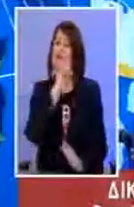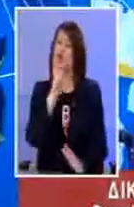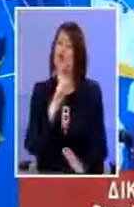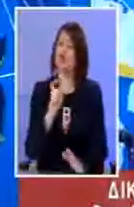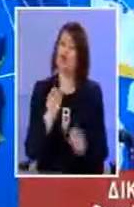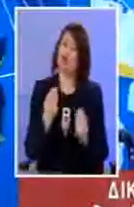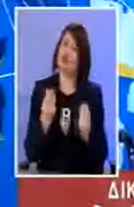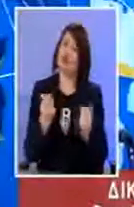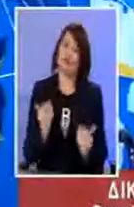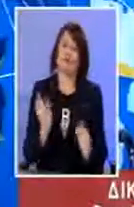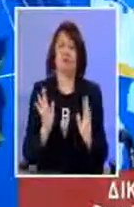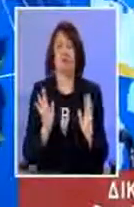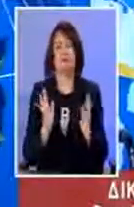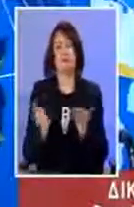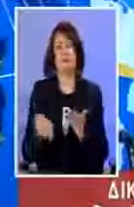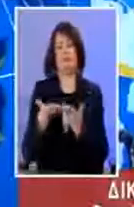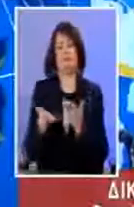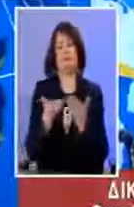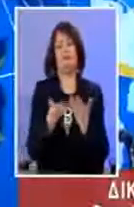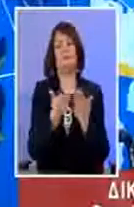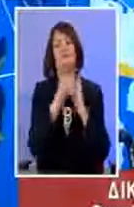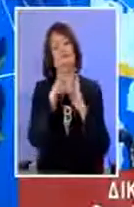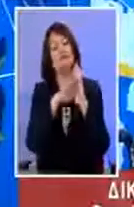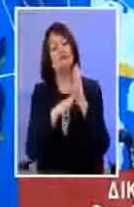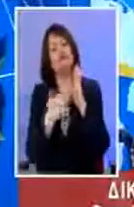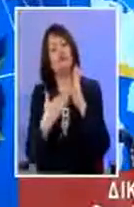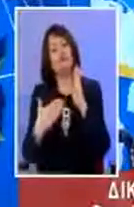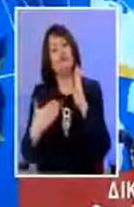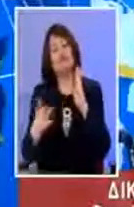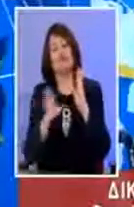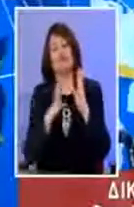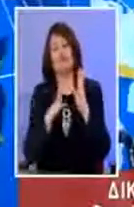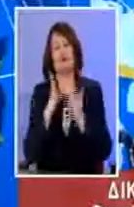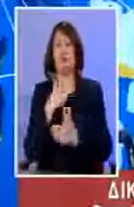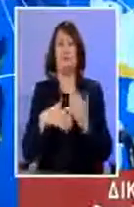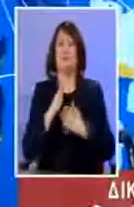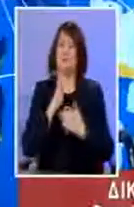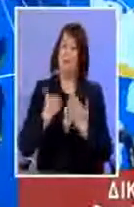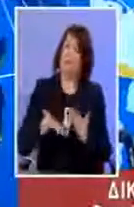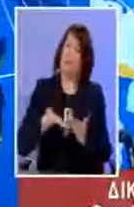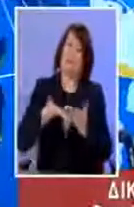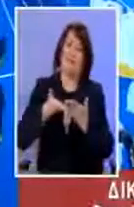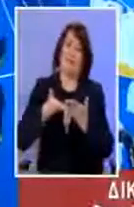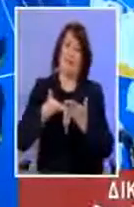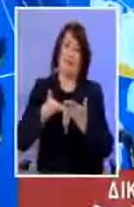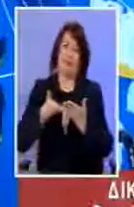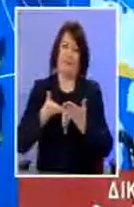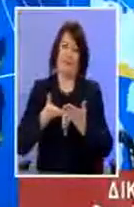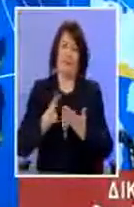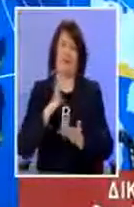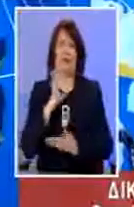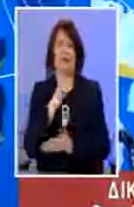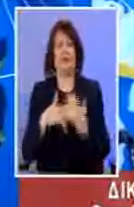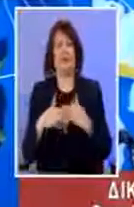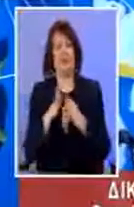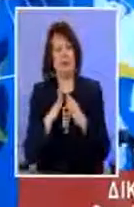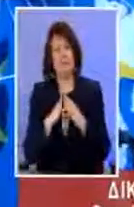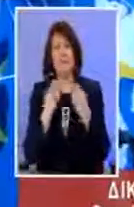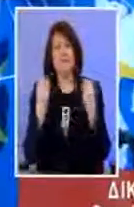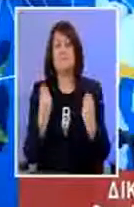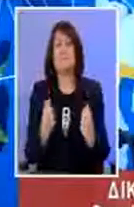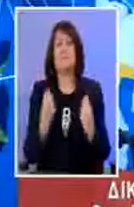αυτό. Και αυτό βοηθάει στον προγραμματισμό ενός ατόμου με αναπηρία, το οποίο έτσι κι αλλιώς θα κάνει πιο